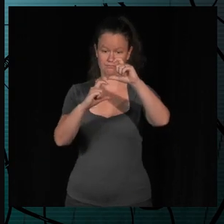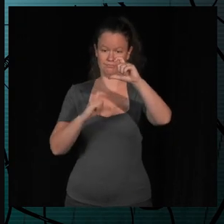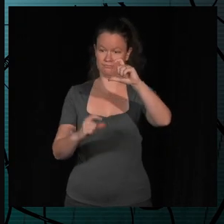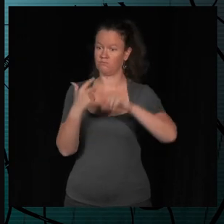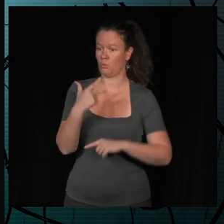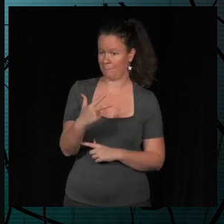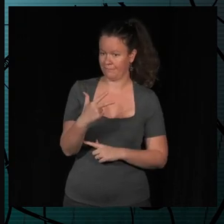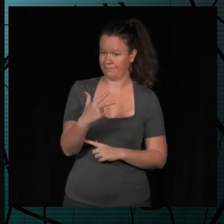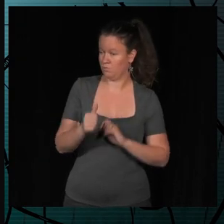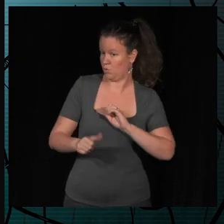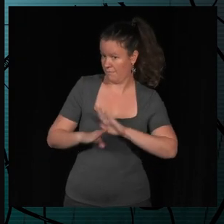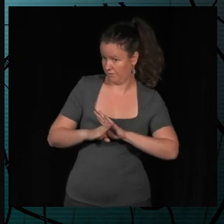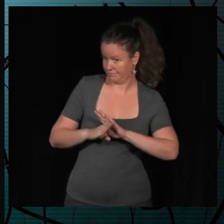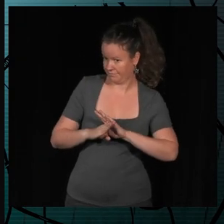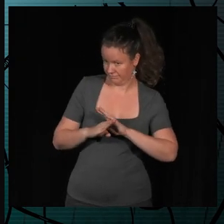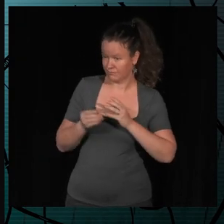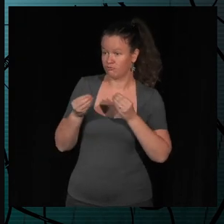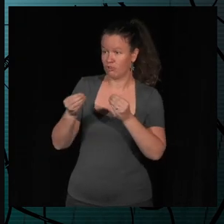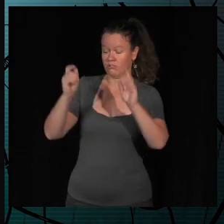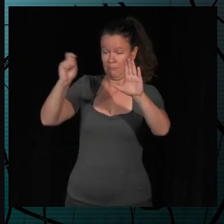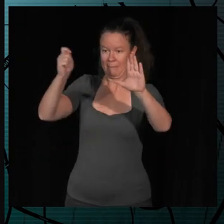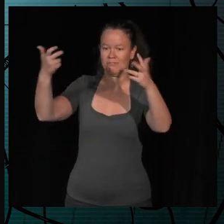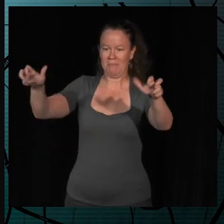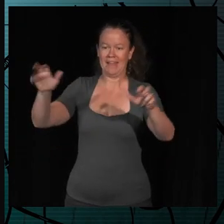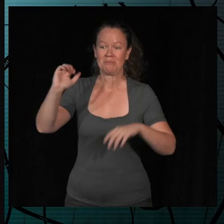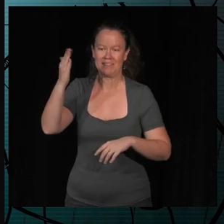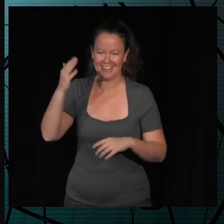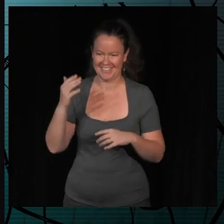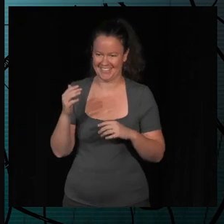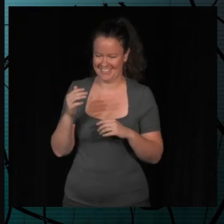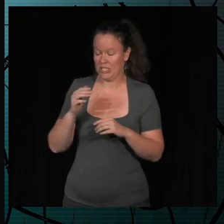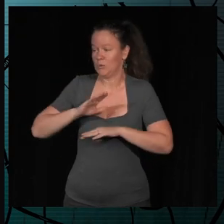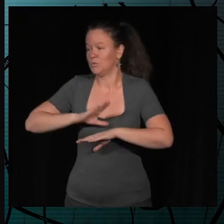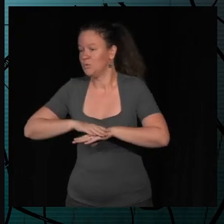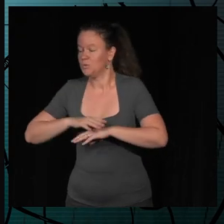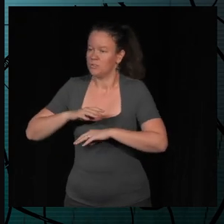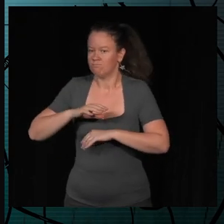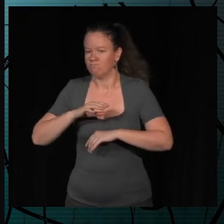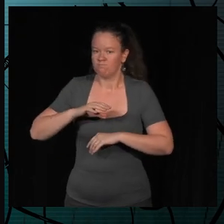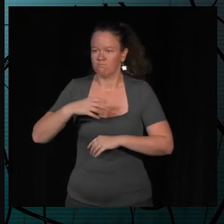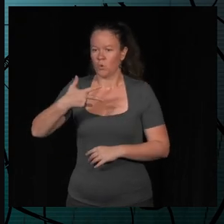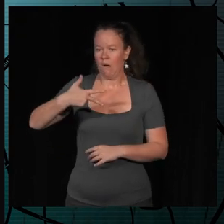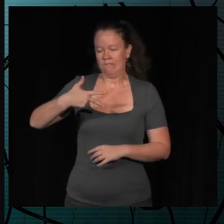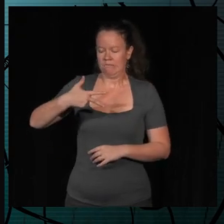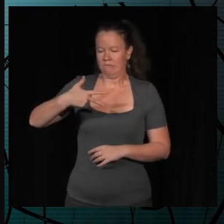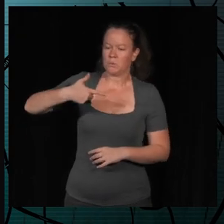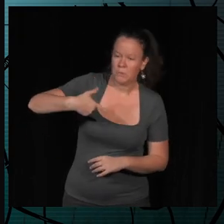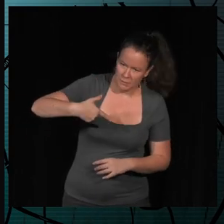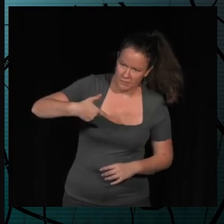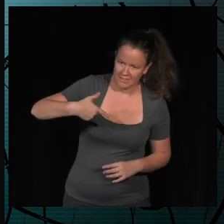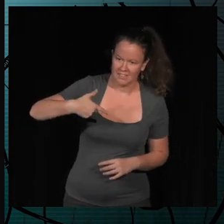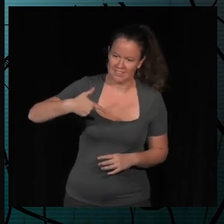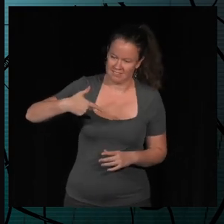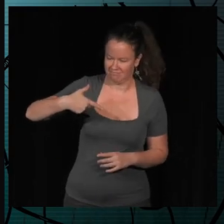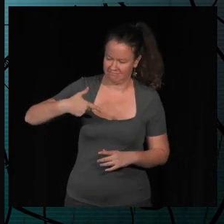euh la matinée pour pas trop vous assommer non plus hein euh et puis ces trois temps se transforment en en deux temps donc on va